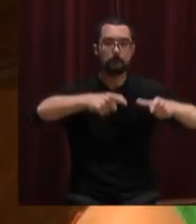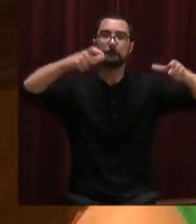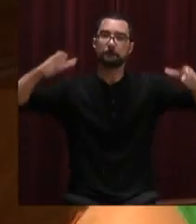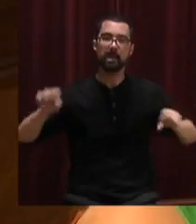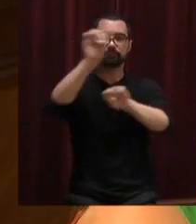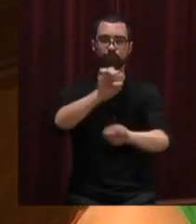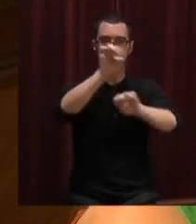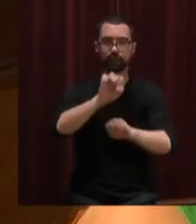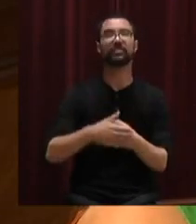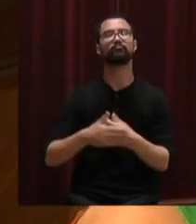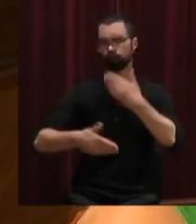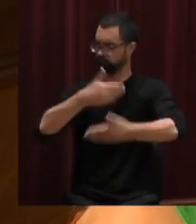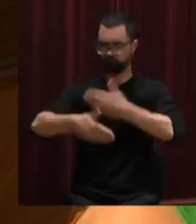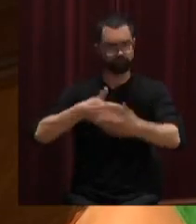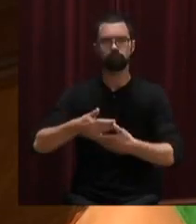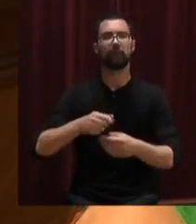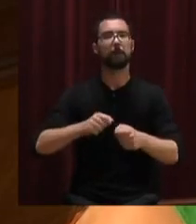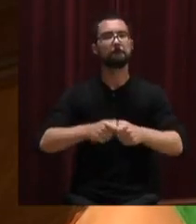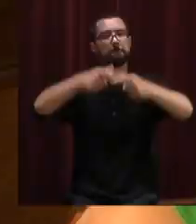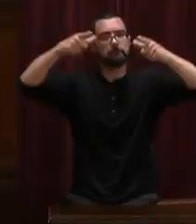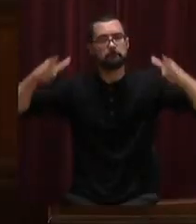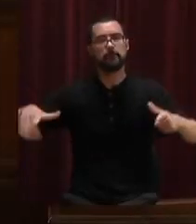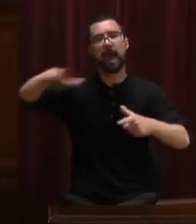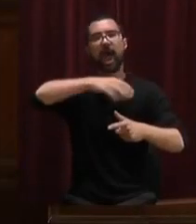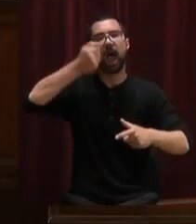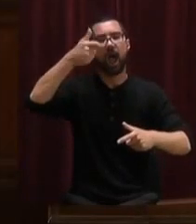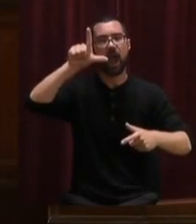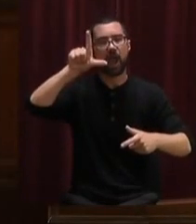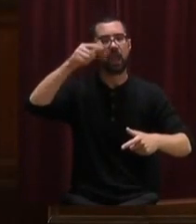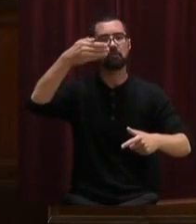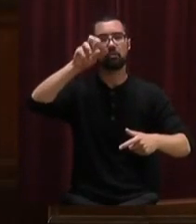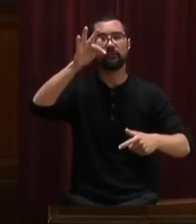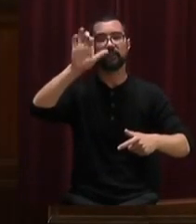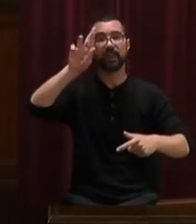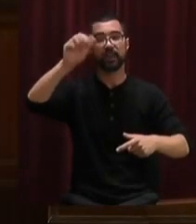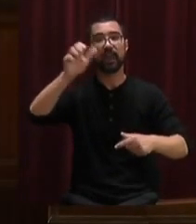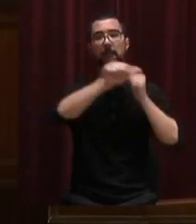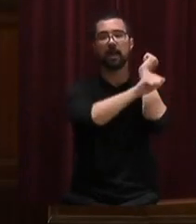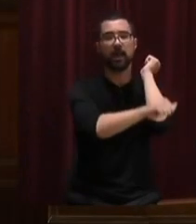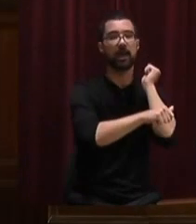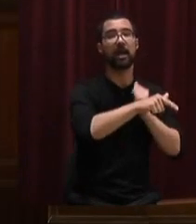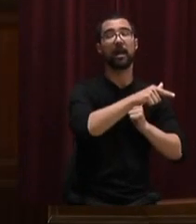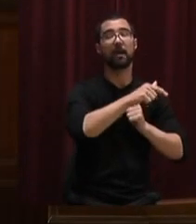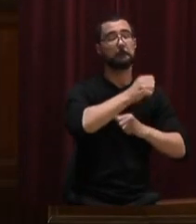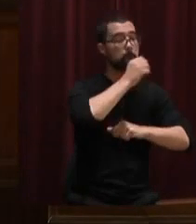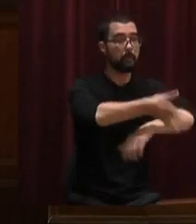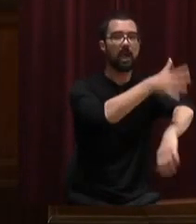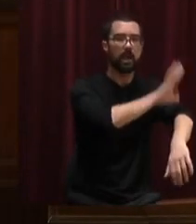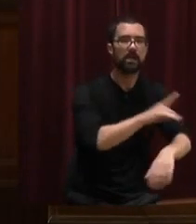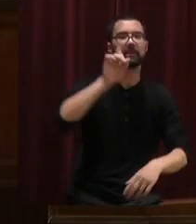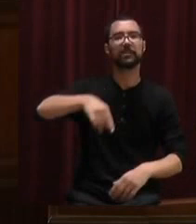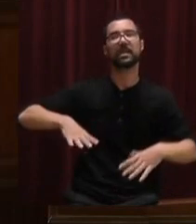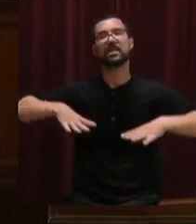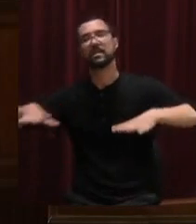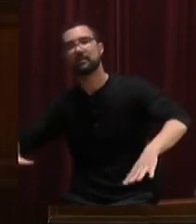continuarem elevant la protecció amb accions com l'ampliació del Parc de Salbufera o el Parc de Llevant a Mallorca, millorant la gestió del Parc Natural de Set